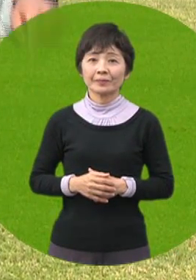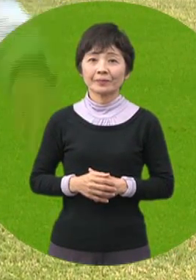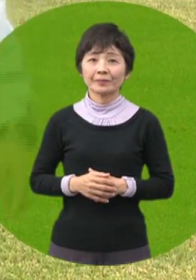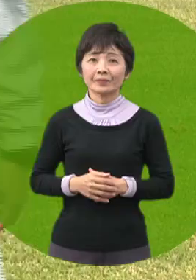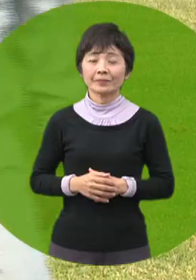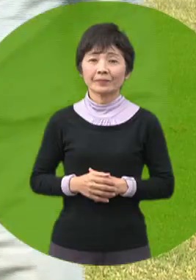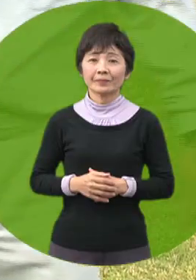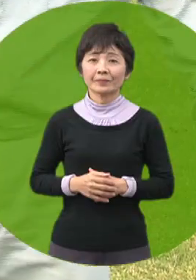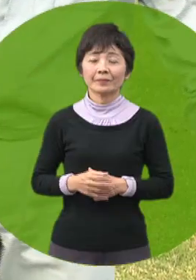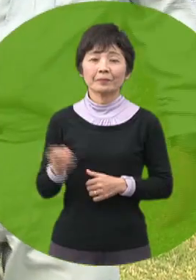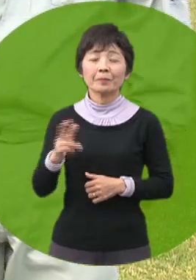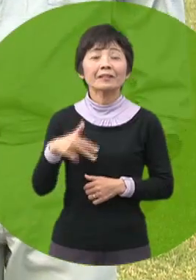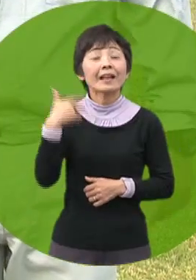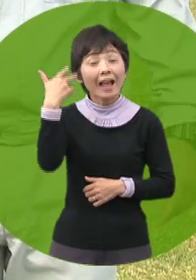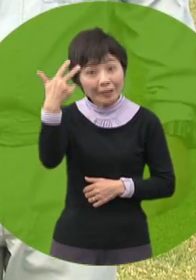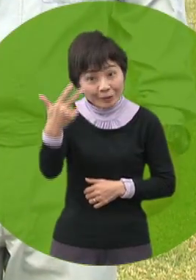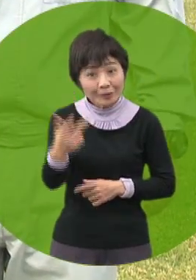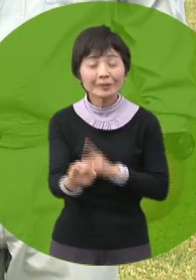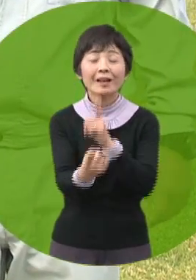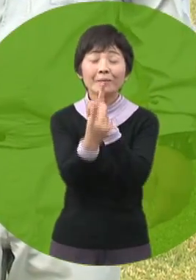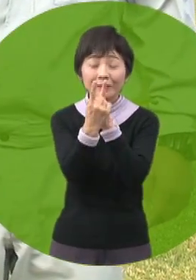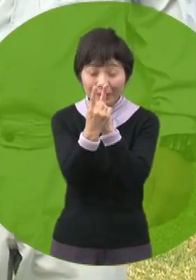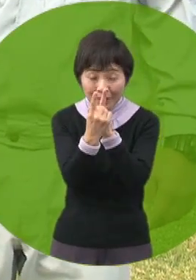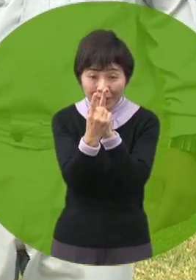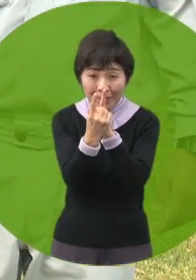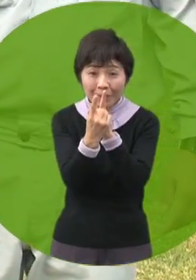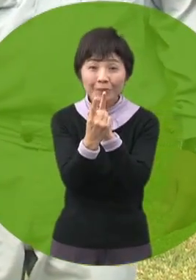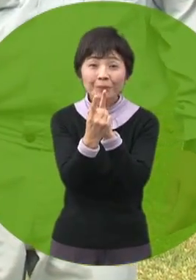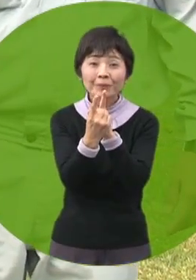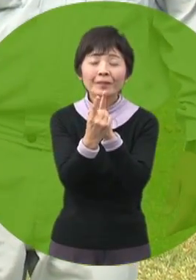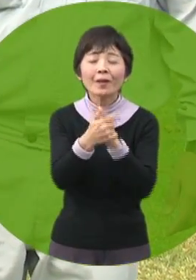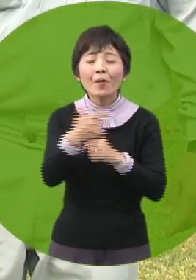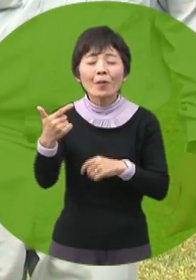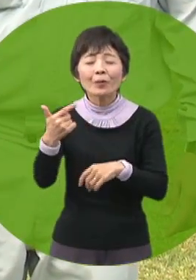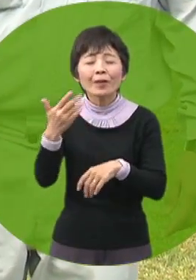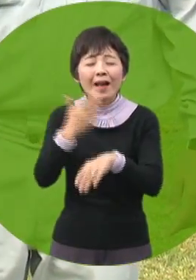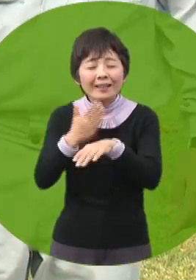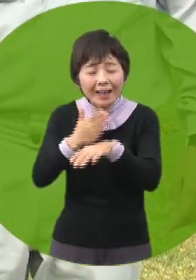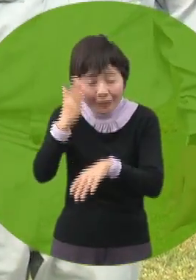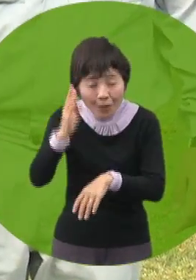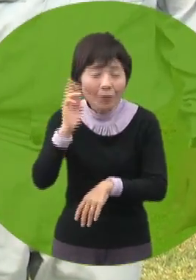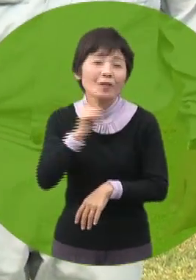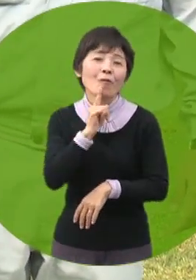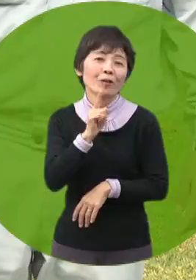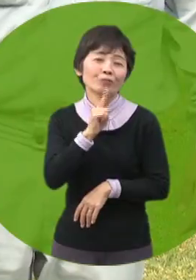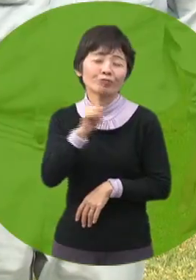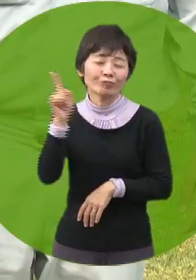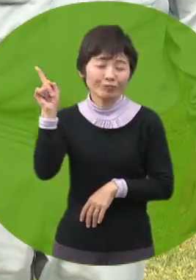それではまた来週お会いしましょう。一平二平デービル。